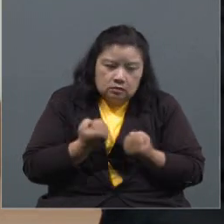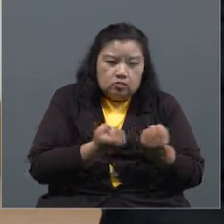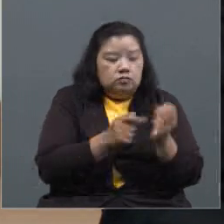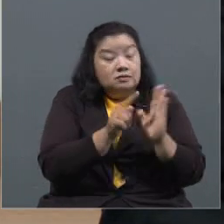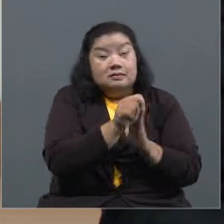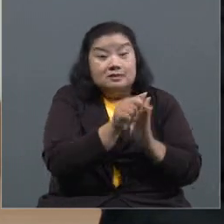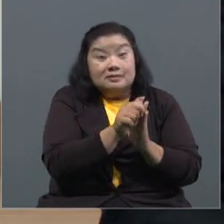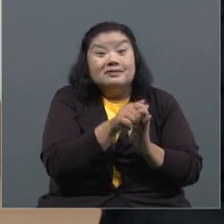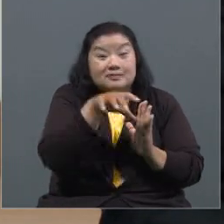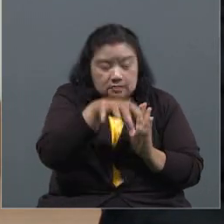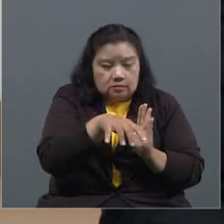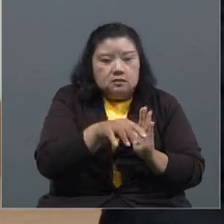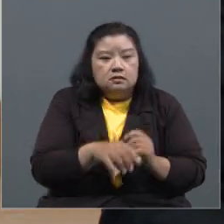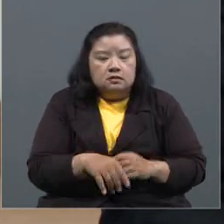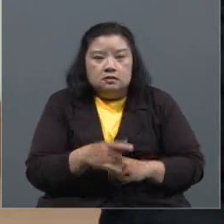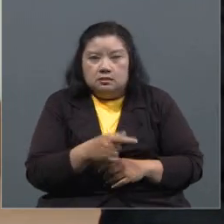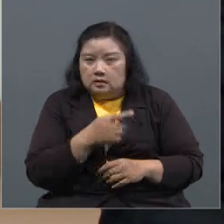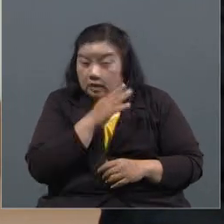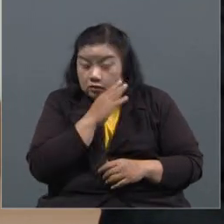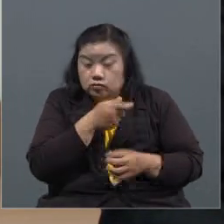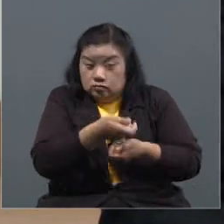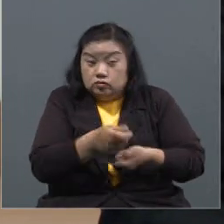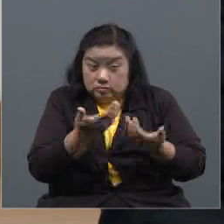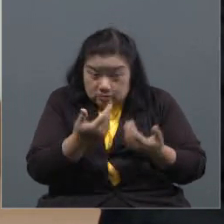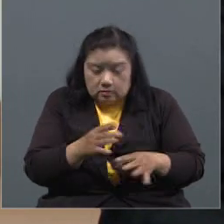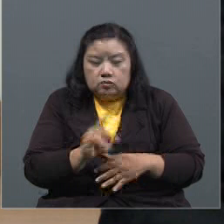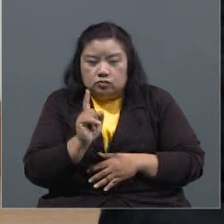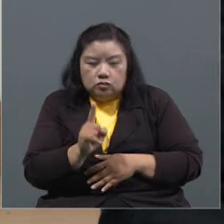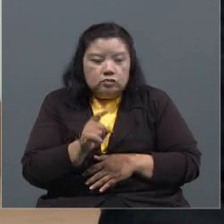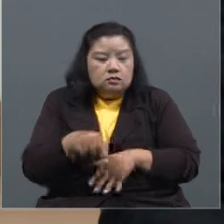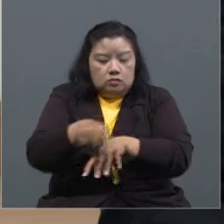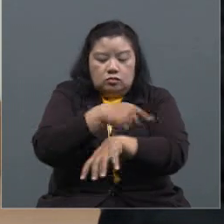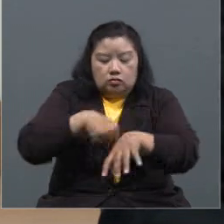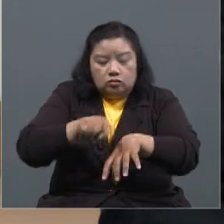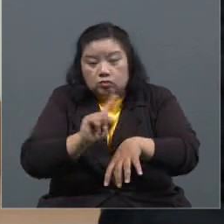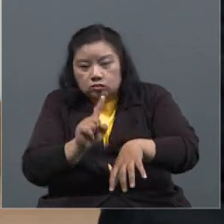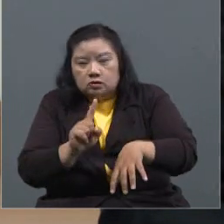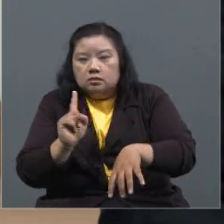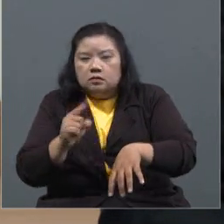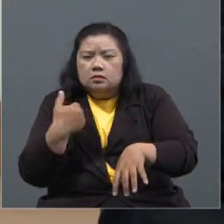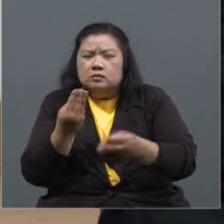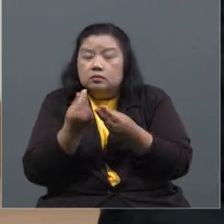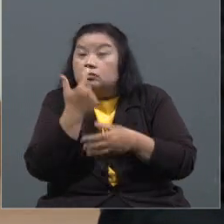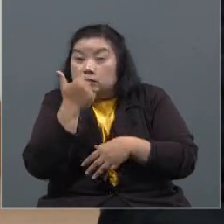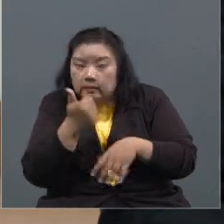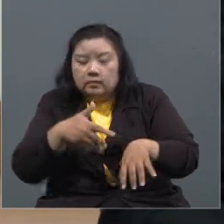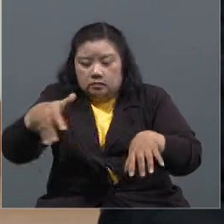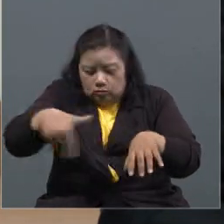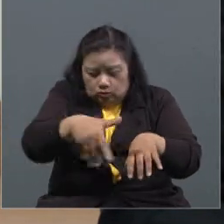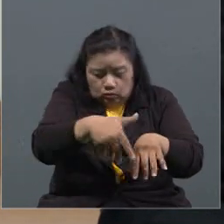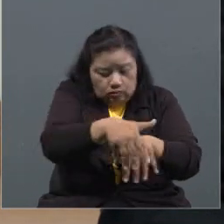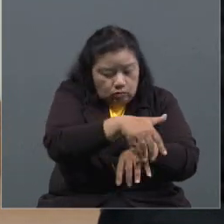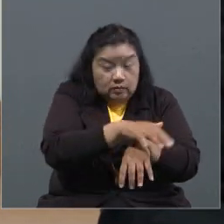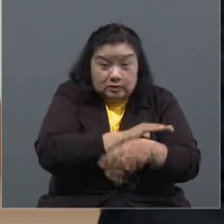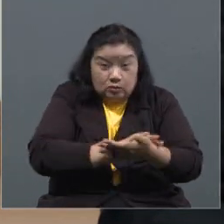ก่อนที่จะปิดบ่อนะครับจะต้องตรวจสอบแล้วก็ทำความสะอาดทั้งหมดเก็บกากตะกอนแคดเมียมกลับลงไปในบ่อทั้งหมดนะครับแล้วก็ถึงจะดำเนินการปิ